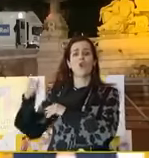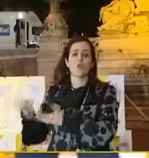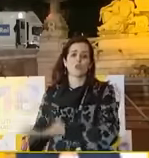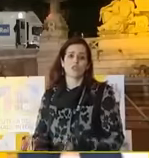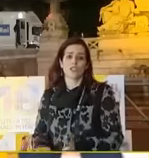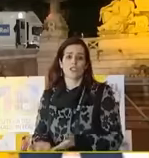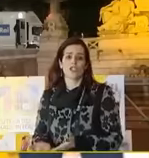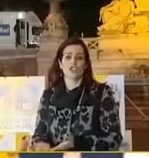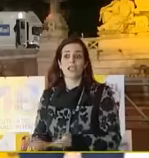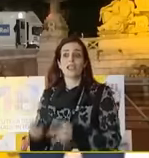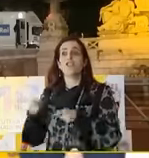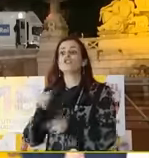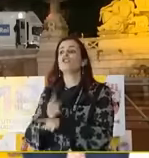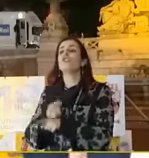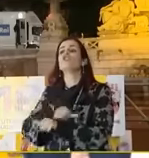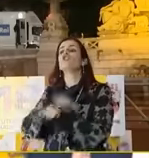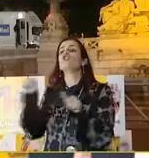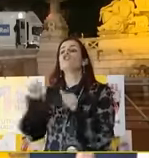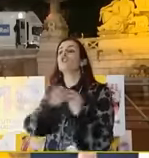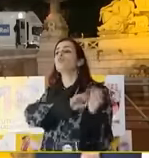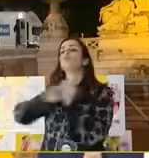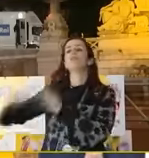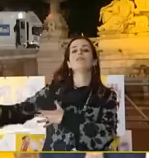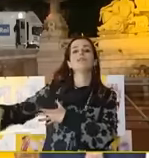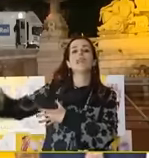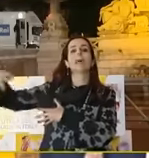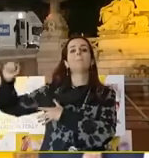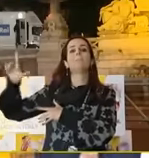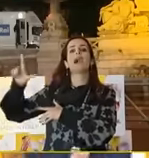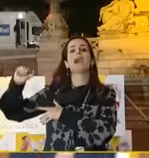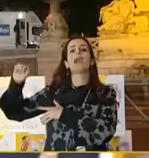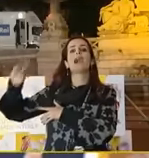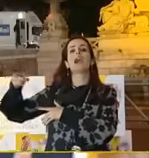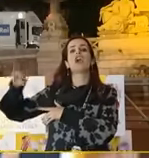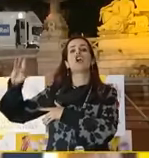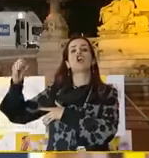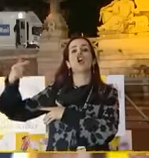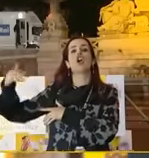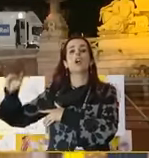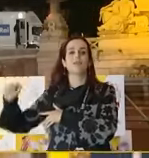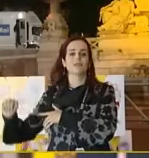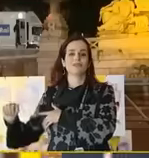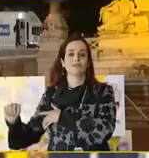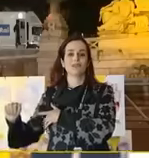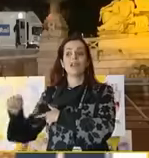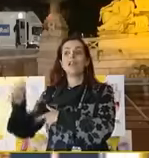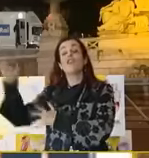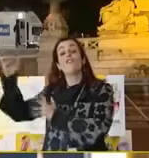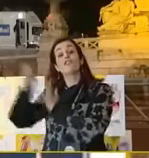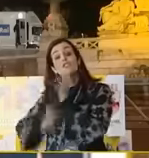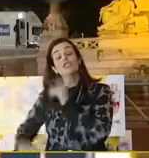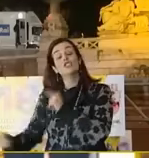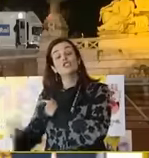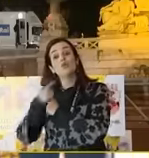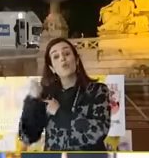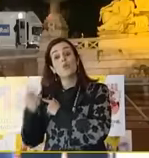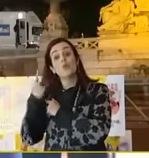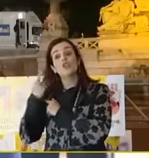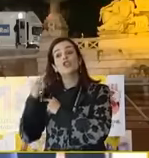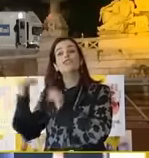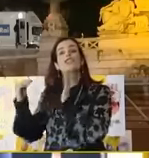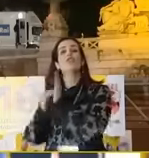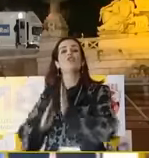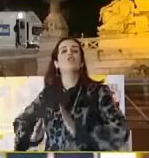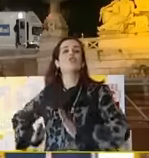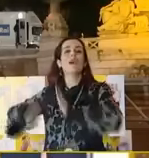nella discarica di Malagrotta. Non hanno fatto il testo unico sull'edilizia e l'urbanistica, perché questi sono quelli bravi